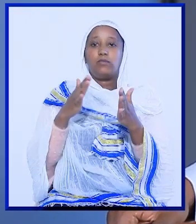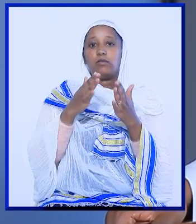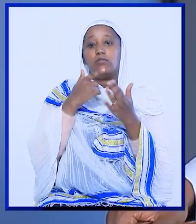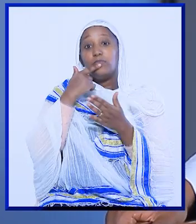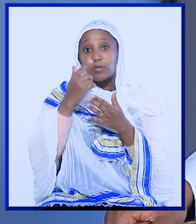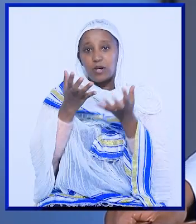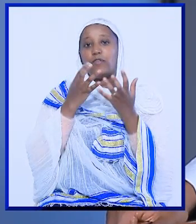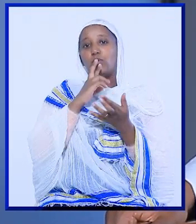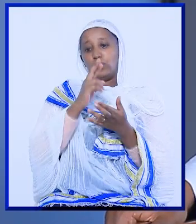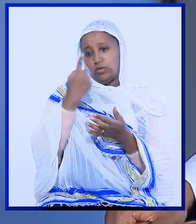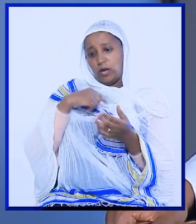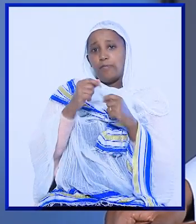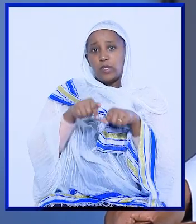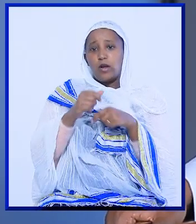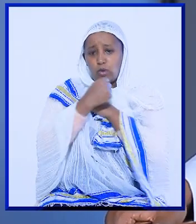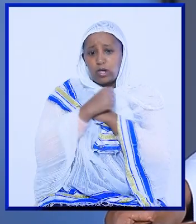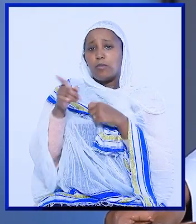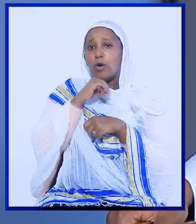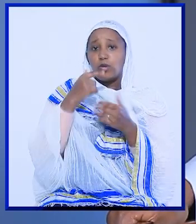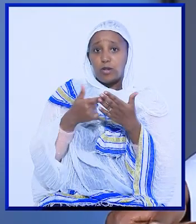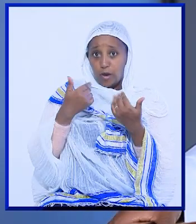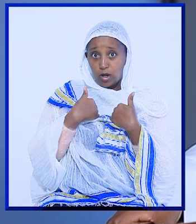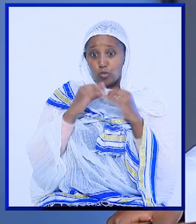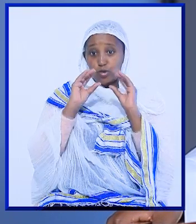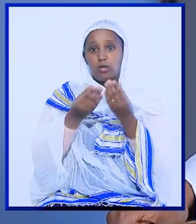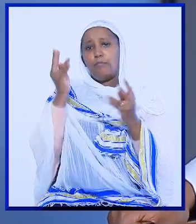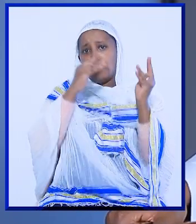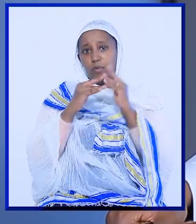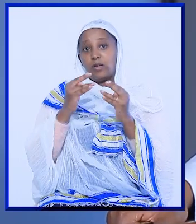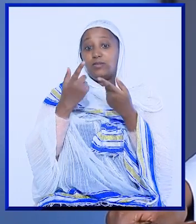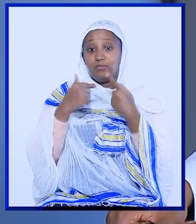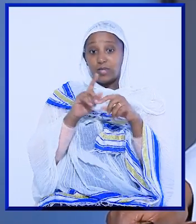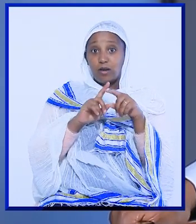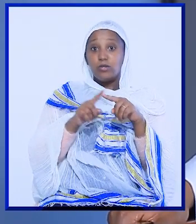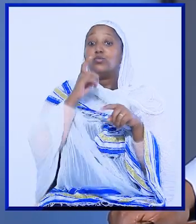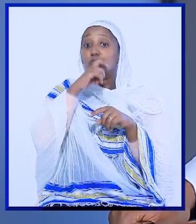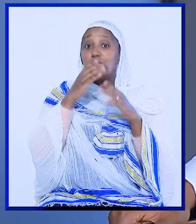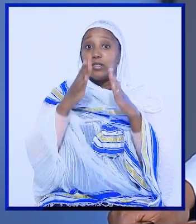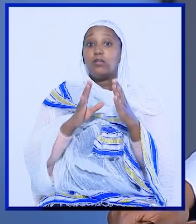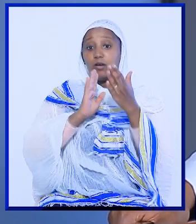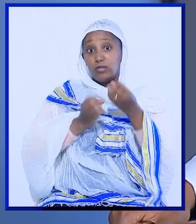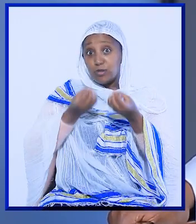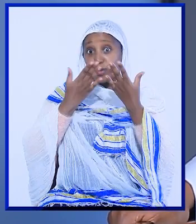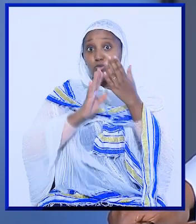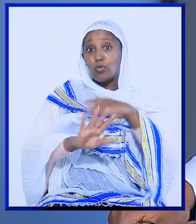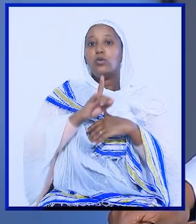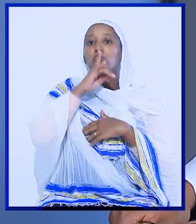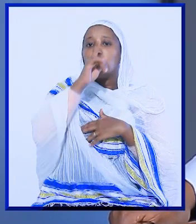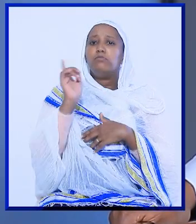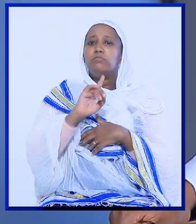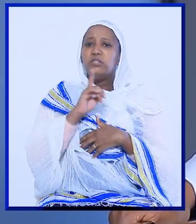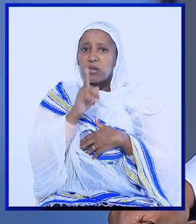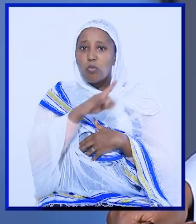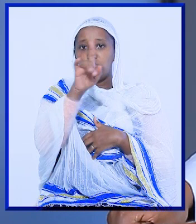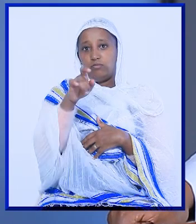ሰማዕታት ማሰኘት የሻሉ ናቸው። እኛም ዛሬ ወደንም ባይሆን እንዲህ ባለ ሁኔታ መከራ የሚያጸኑብን ሲመጡ፣ ሐሰተኞች ሲበዙ